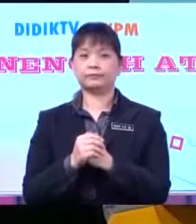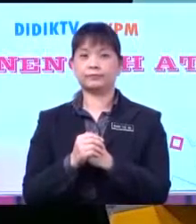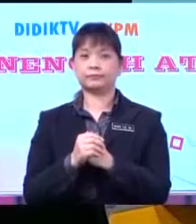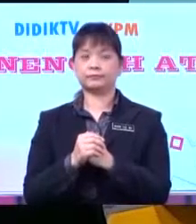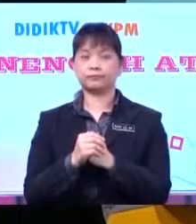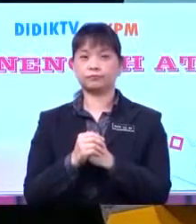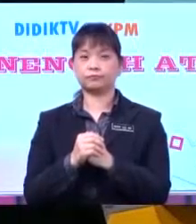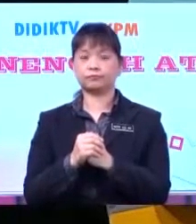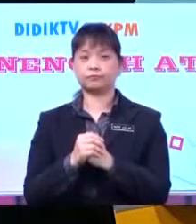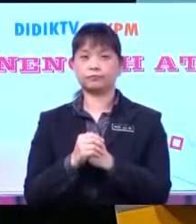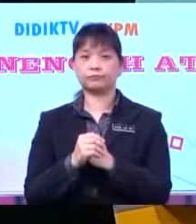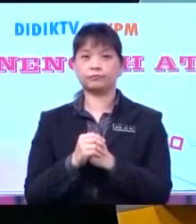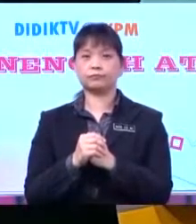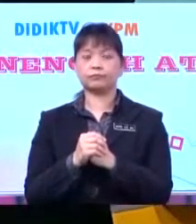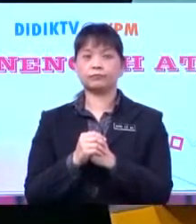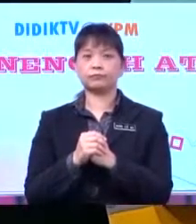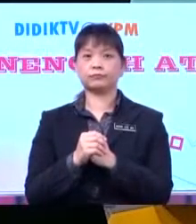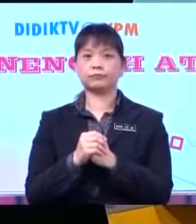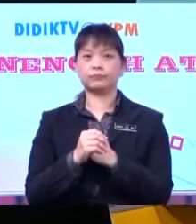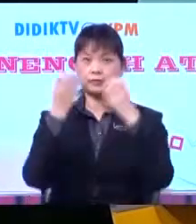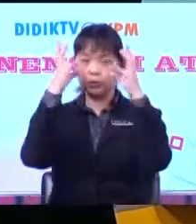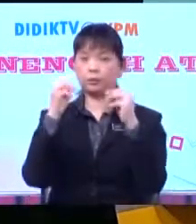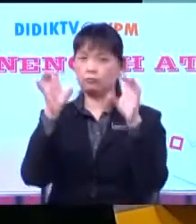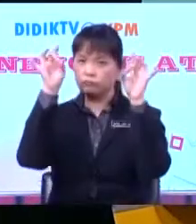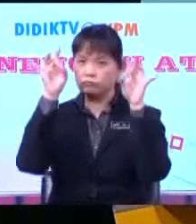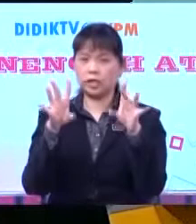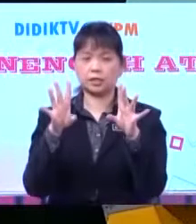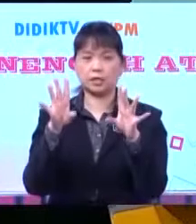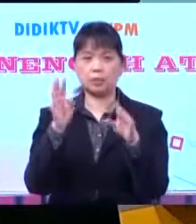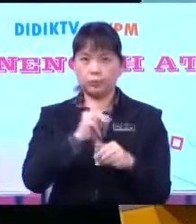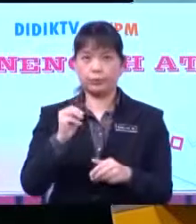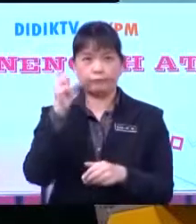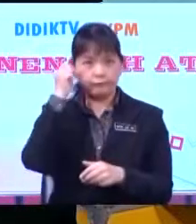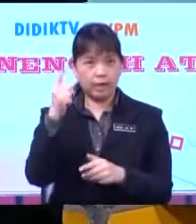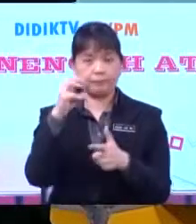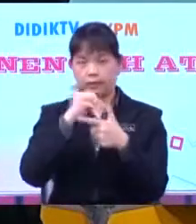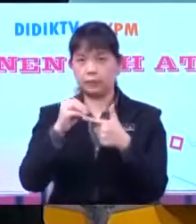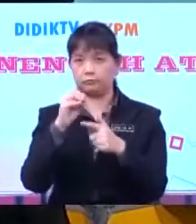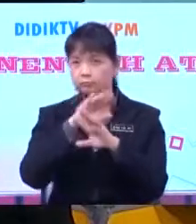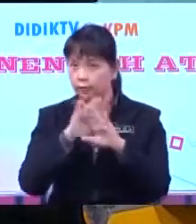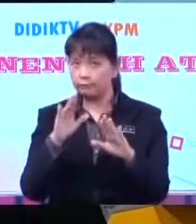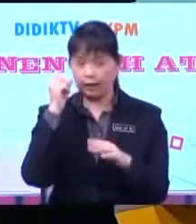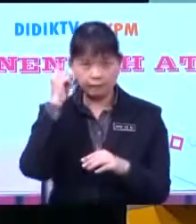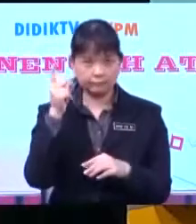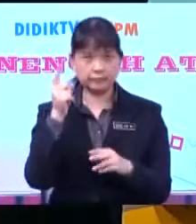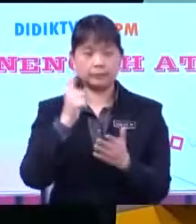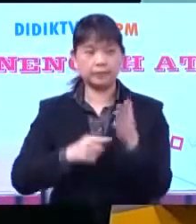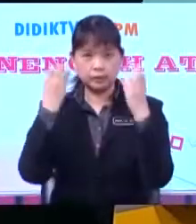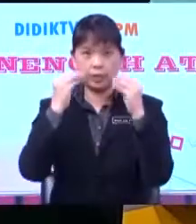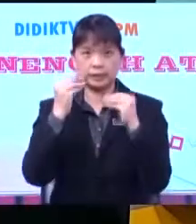nah Canyon a tesnya uji kamu salah paham Kapan tentang cute nih oke lihat soalnya berikutnya